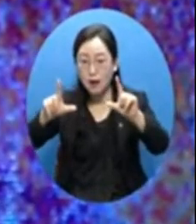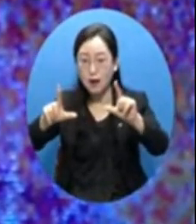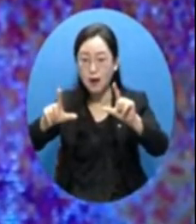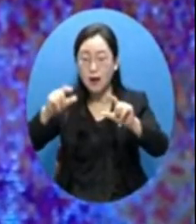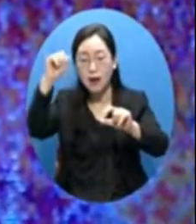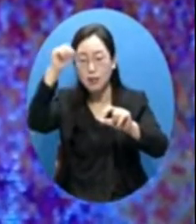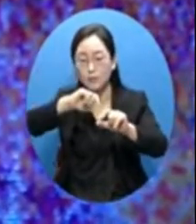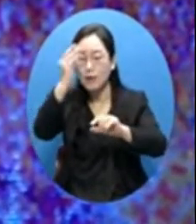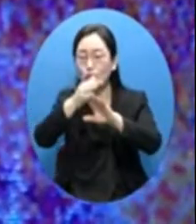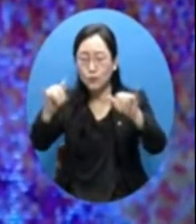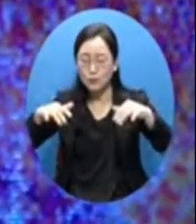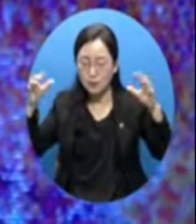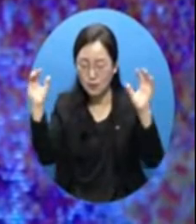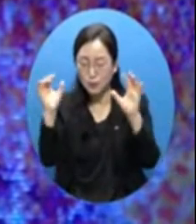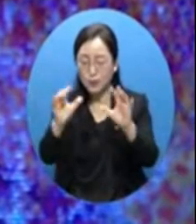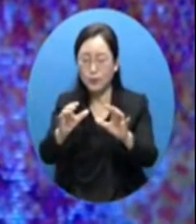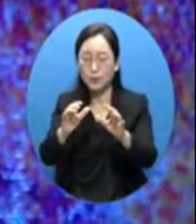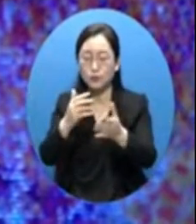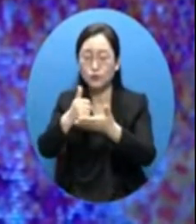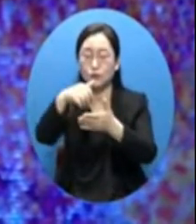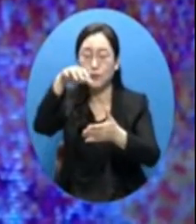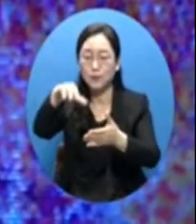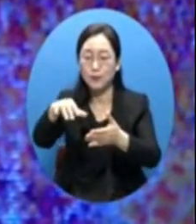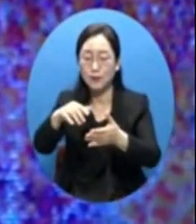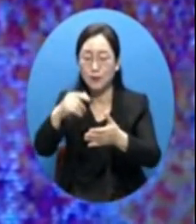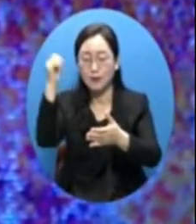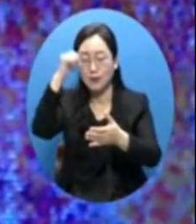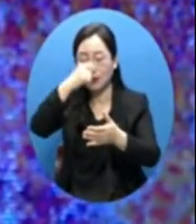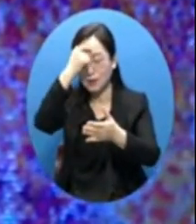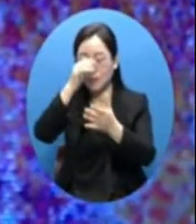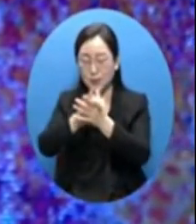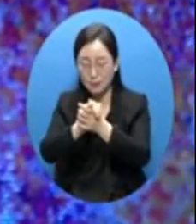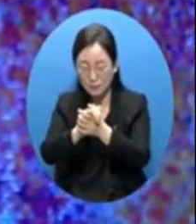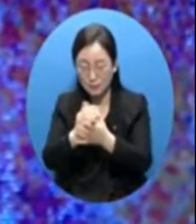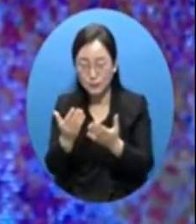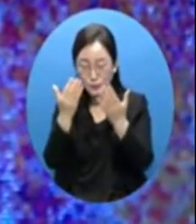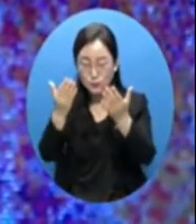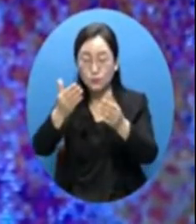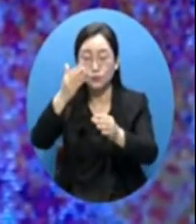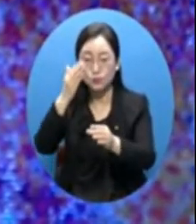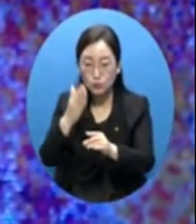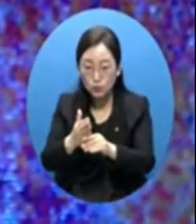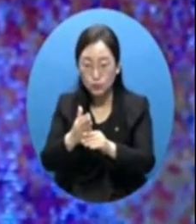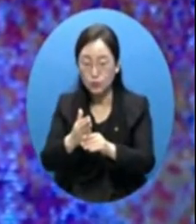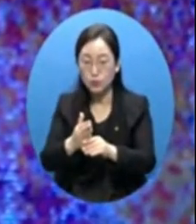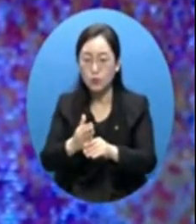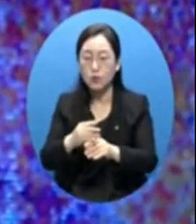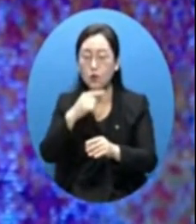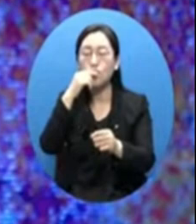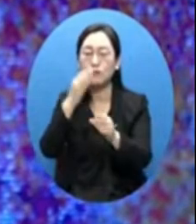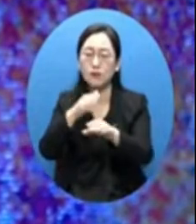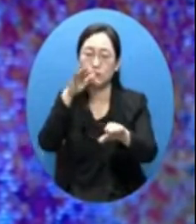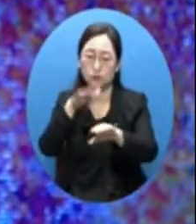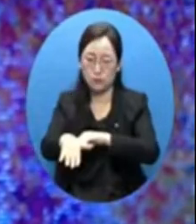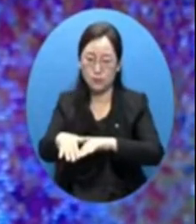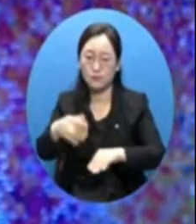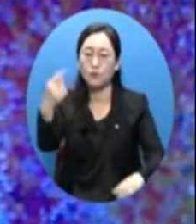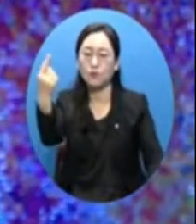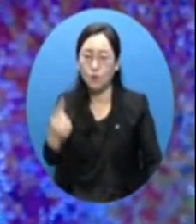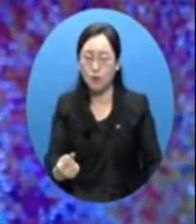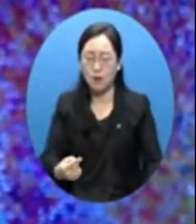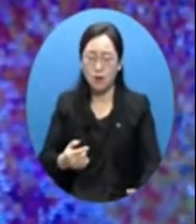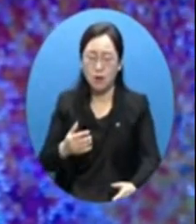전성도가 모여 주 앞에 새벽에 기도를 예배를 드리고 있을 때 공산폭도들이 들어와서